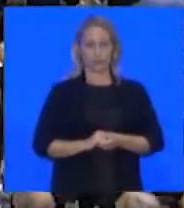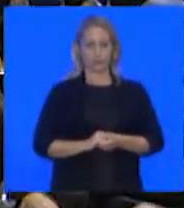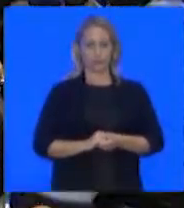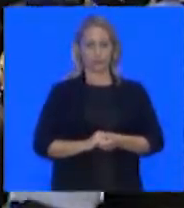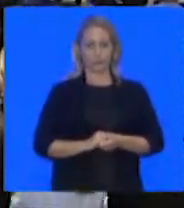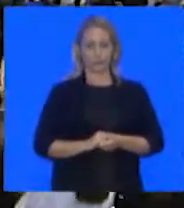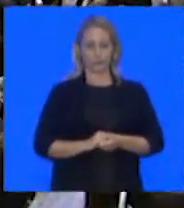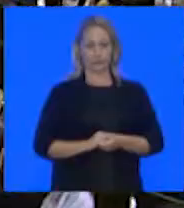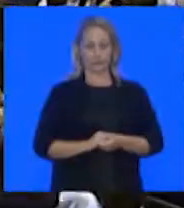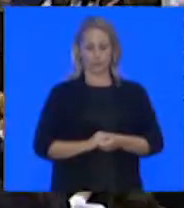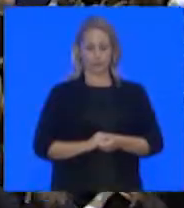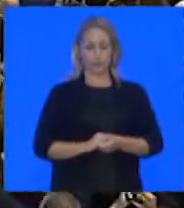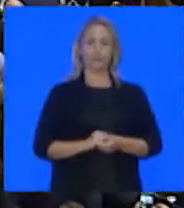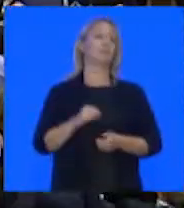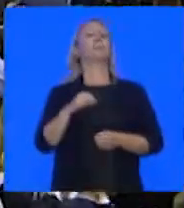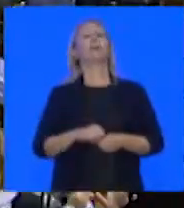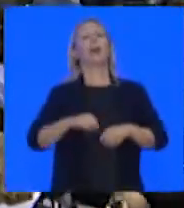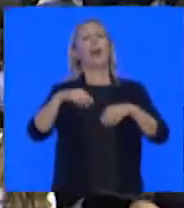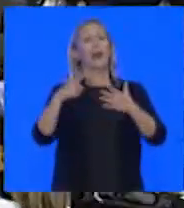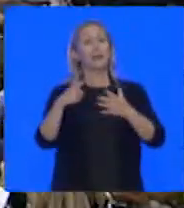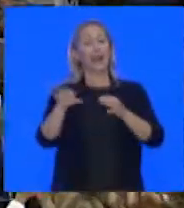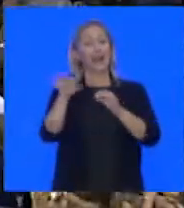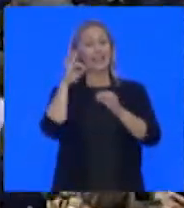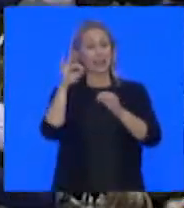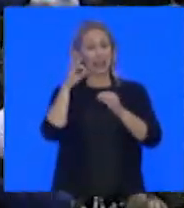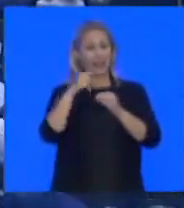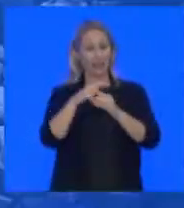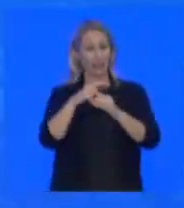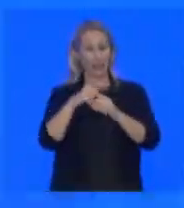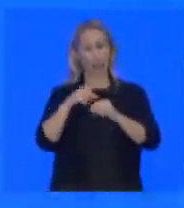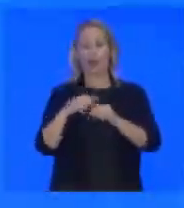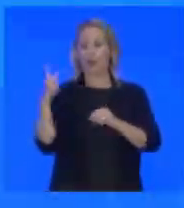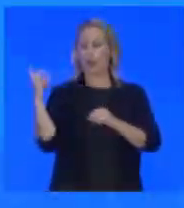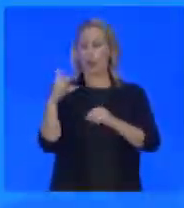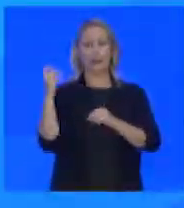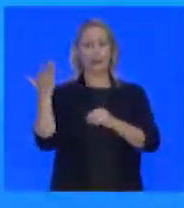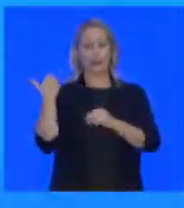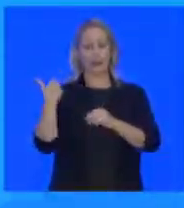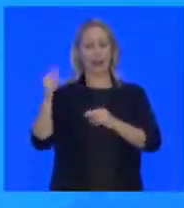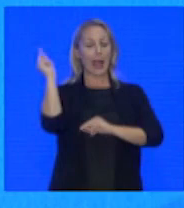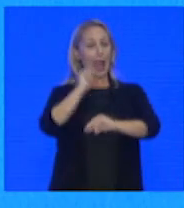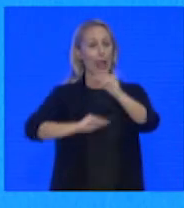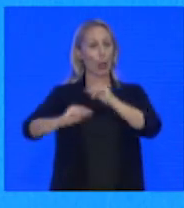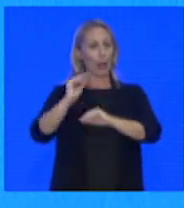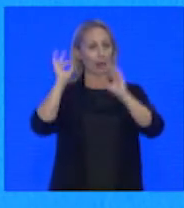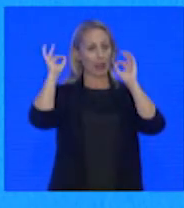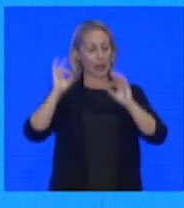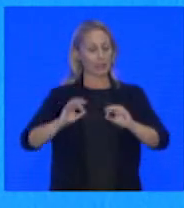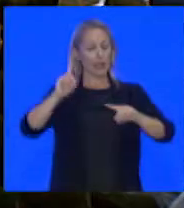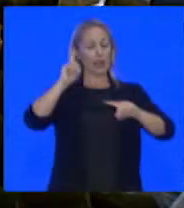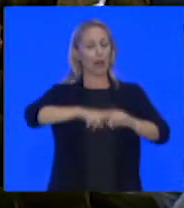Και σήμερα, 7 Σεπτεμβρίου, ακριβώς 2 μήνες από τις εκλογές, η χώρα έχει γυρίσει